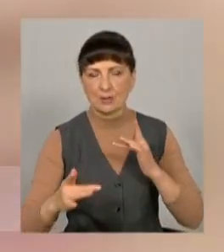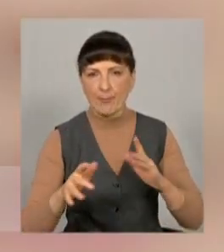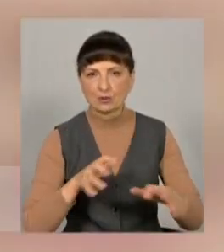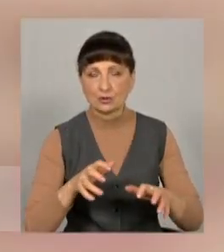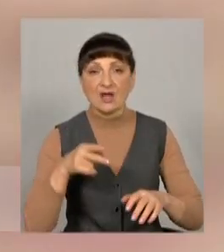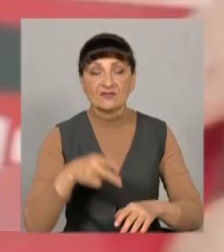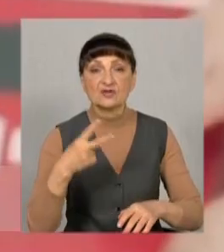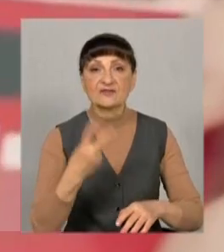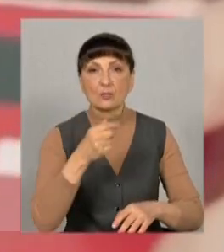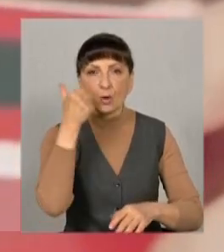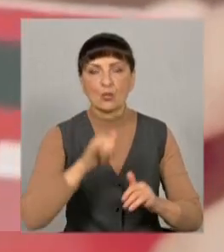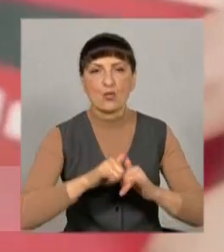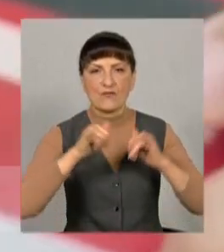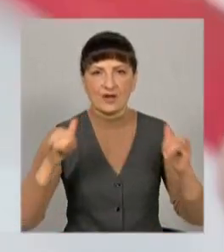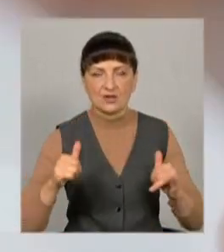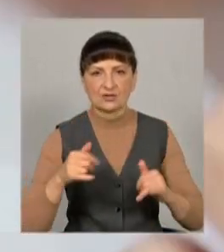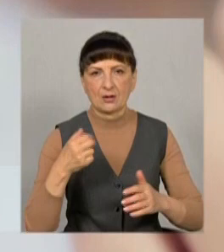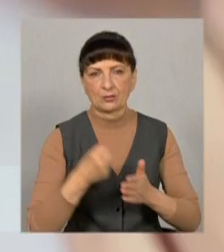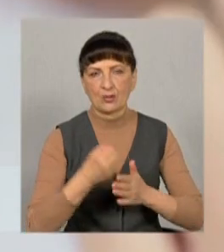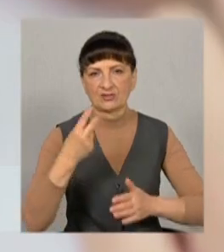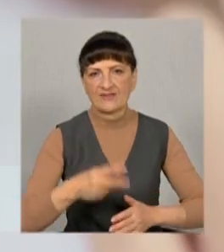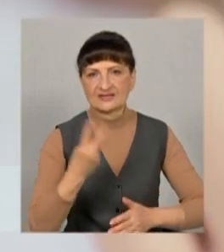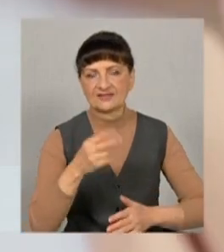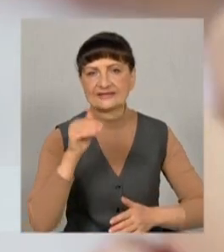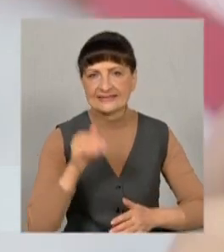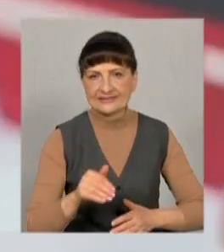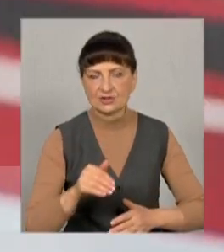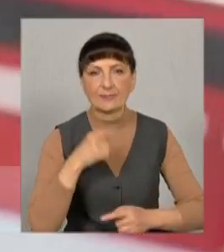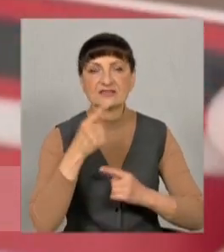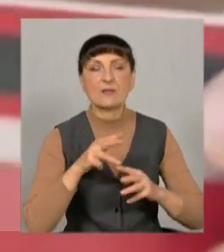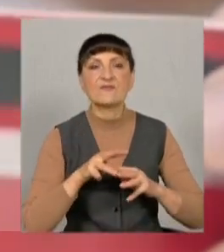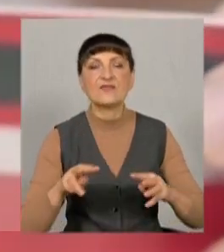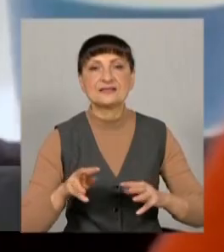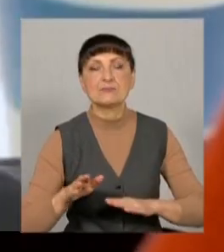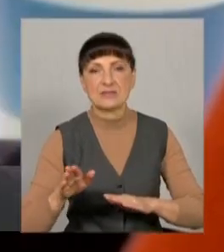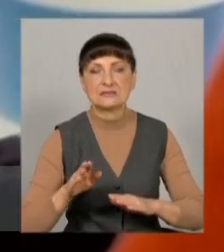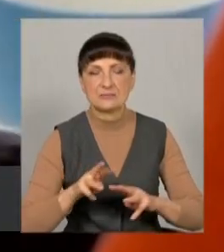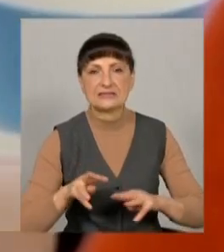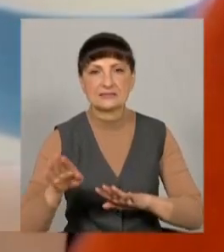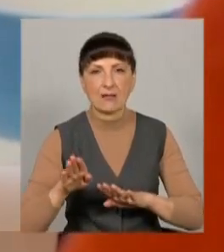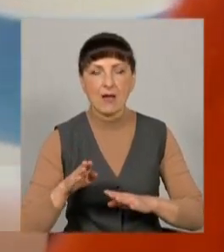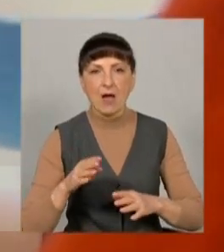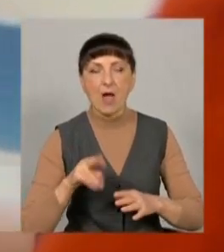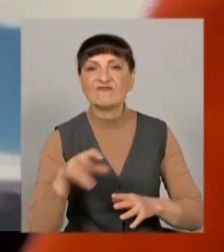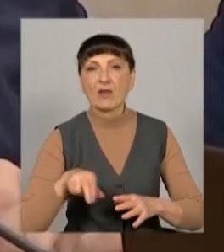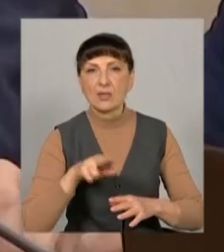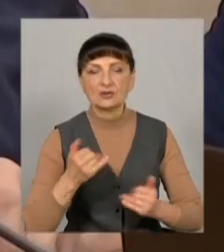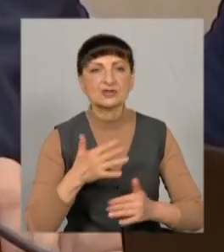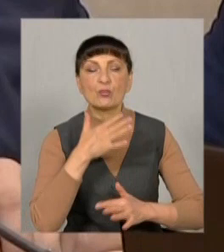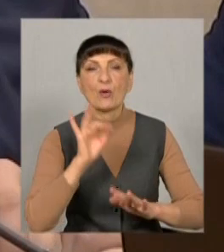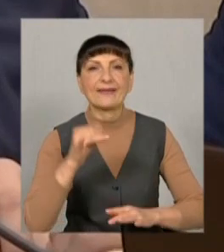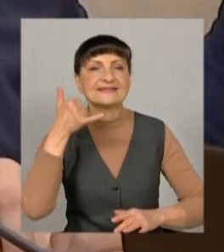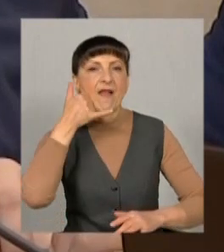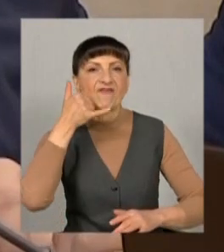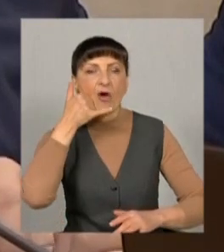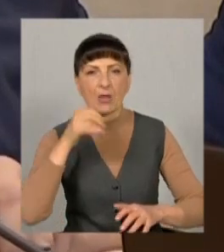2022 году их количество выросло до 22 тысяч. По словам вице-министра МВД, немало сейчас и телефонных мошенников. Только с